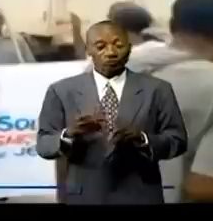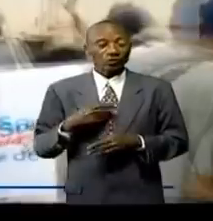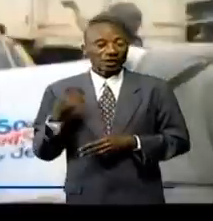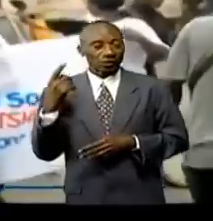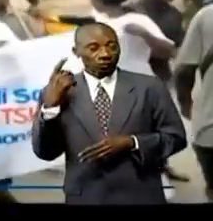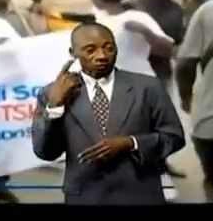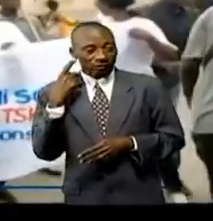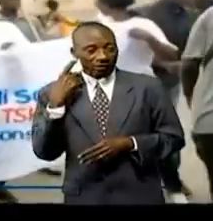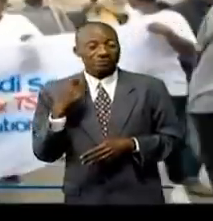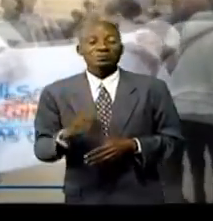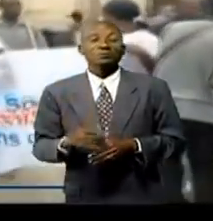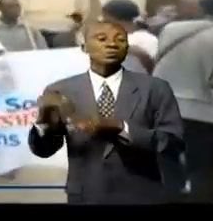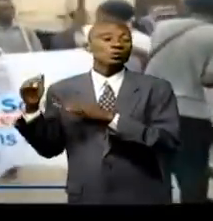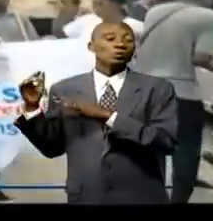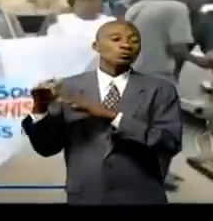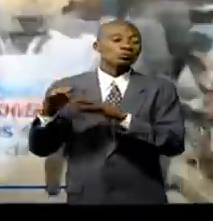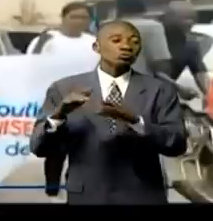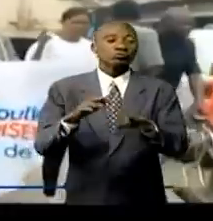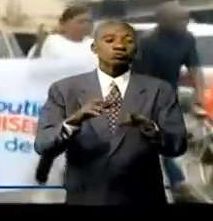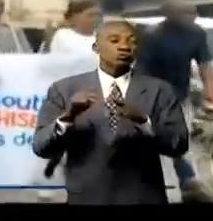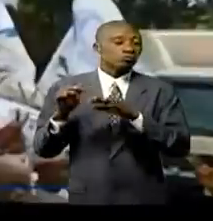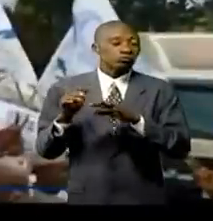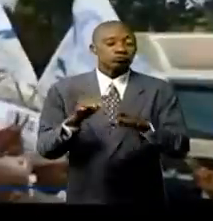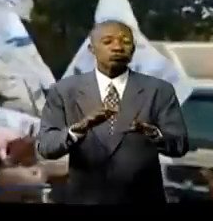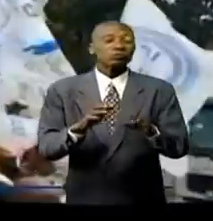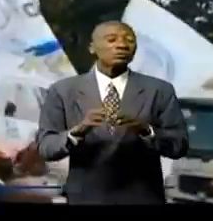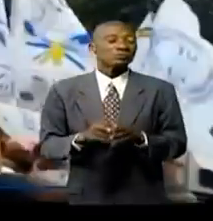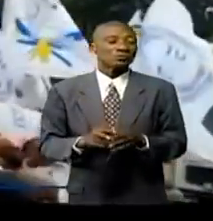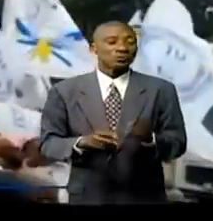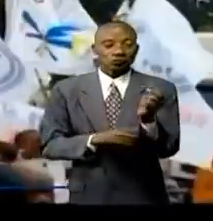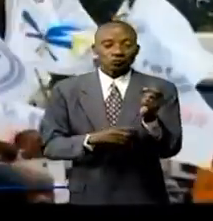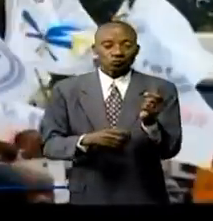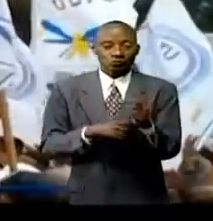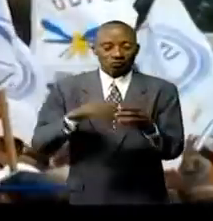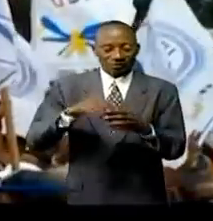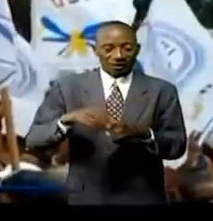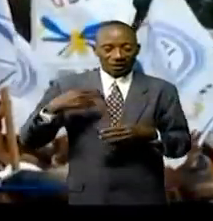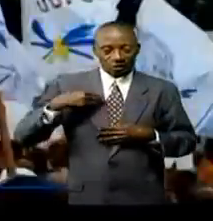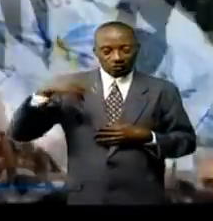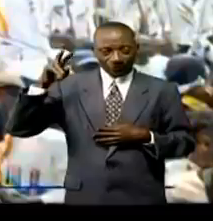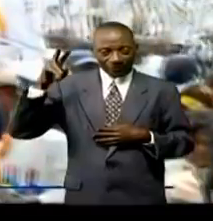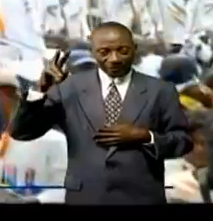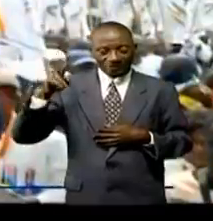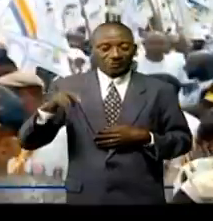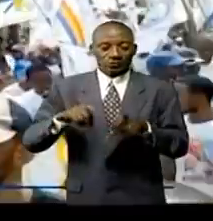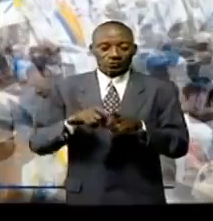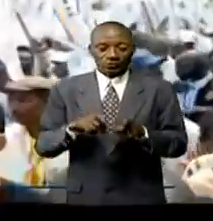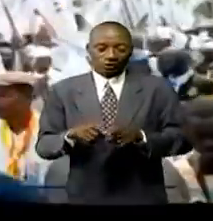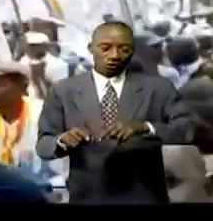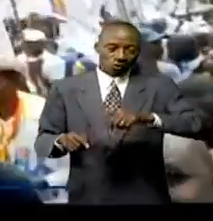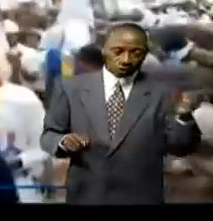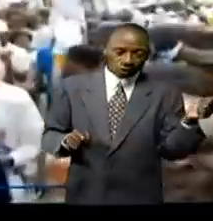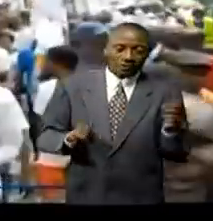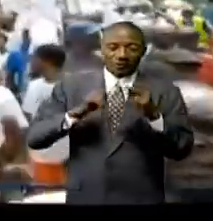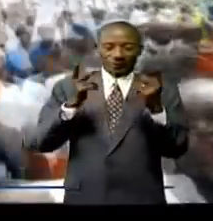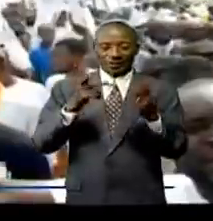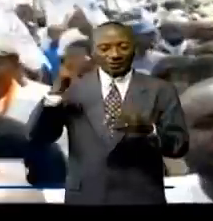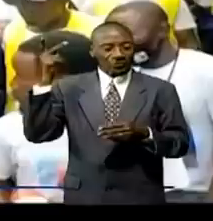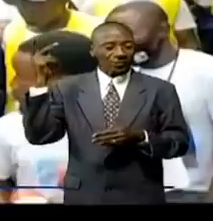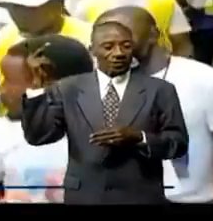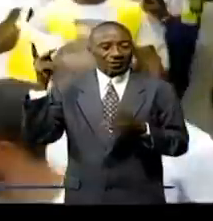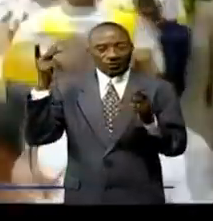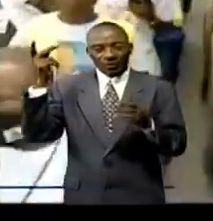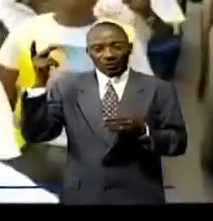étaient envahies les samedi 12 février par les combattants de l'UDPS et des militants des partis alliés pour manifester leur